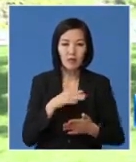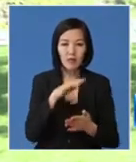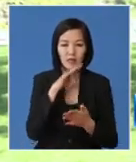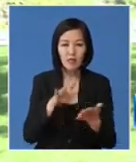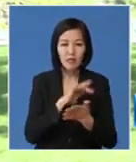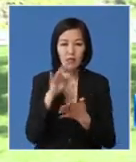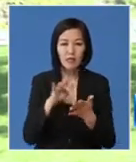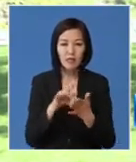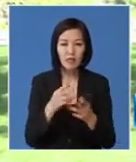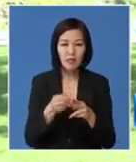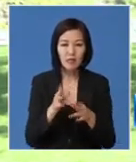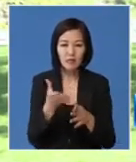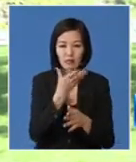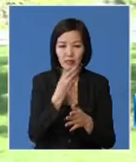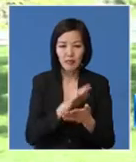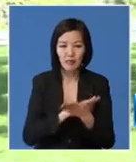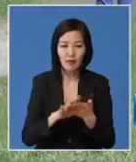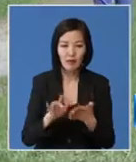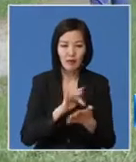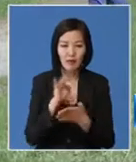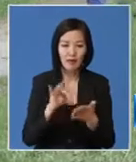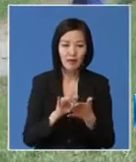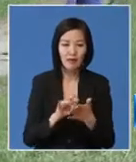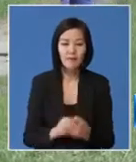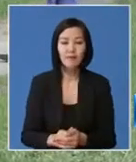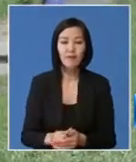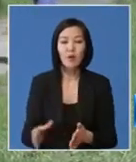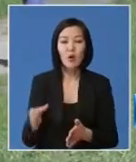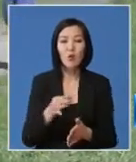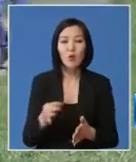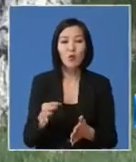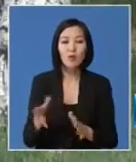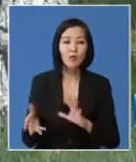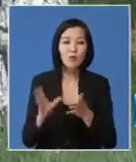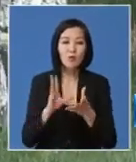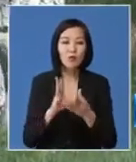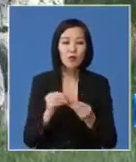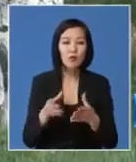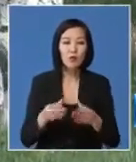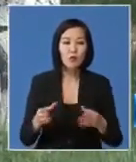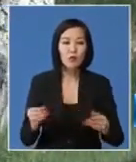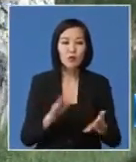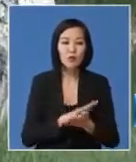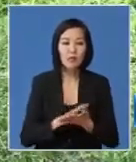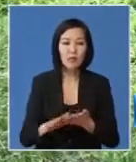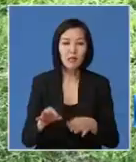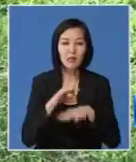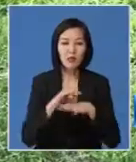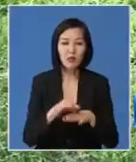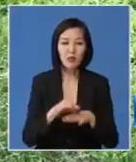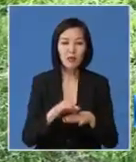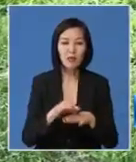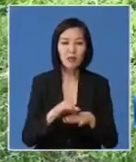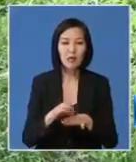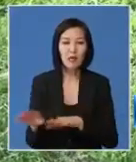бүгінгі таңда ең таза қалалардың бірі деп айтсақ болады. Айта кетсек, облыста қазір көктемгі санитарлық тазалық айлығы жүргізіліп жатыр. Науқан шеңберінде